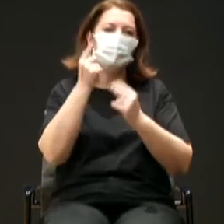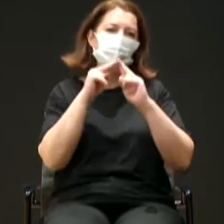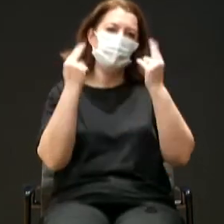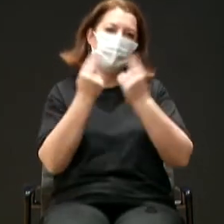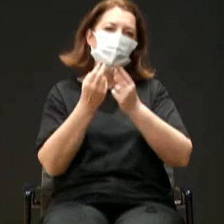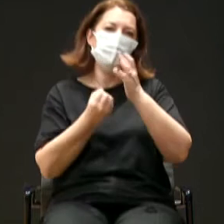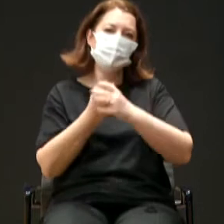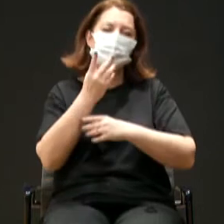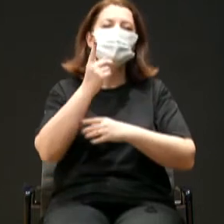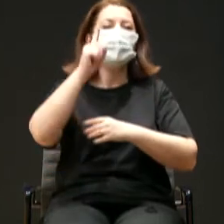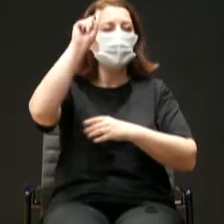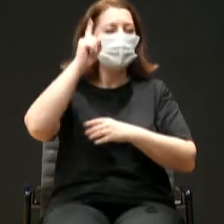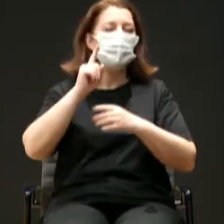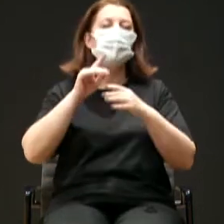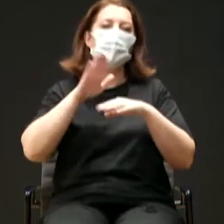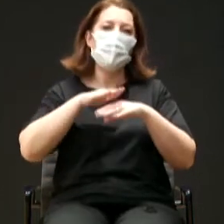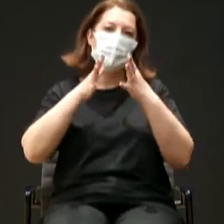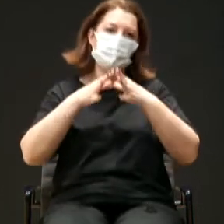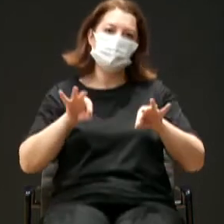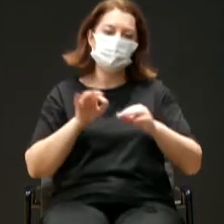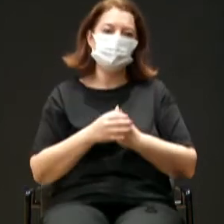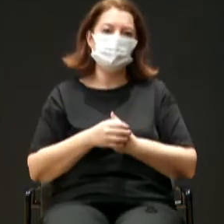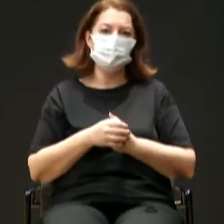kurmaya, liderlik etmeye hazırdır.